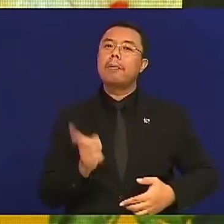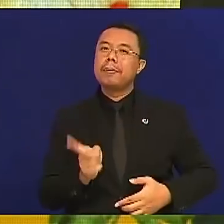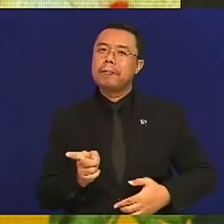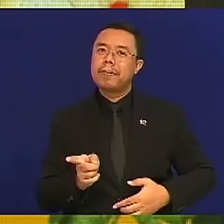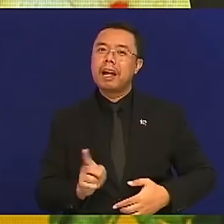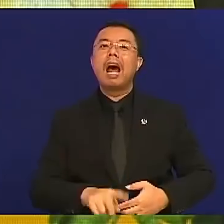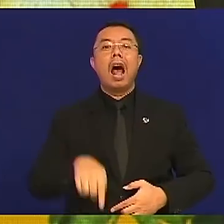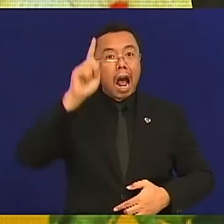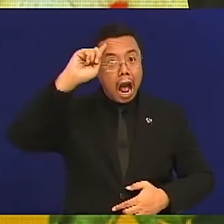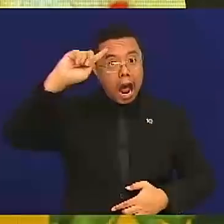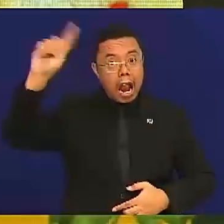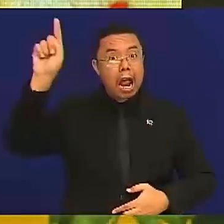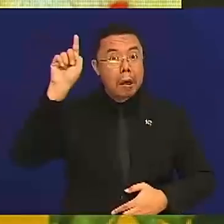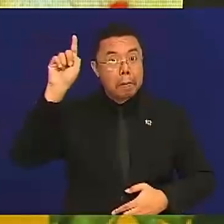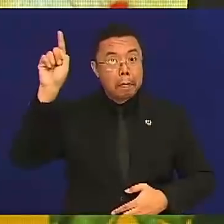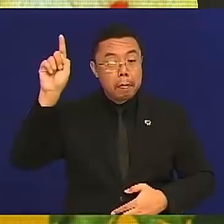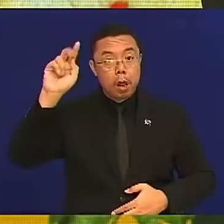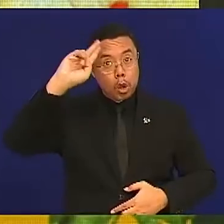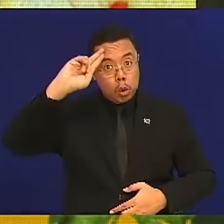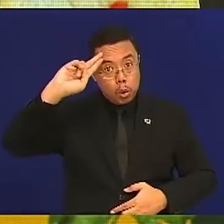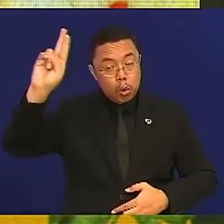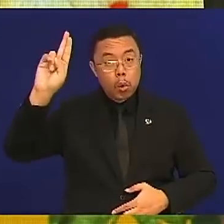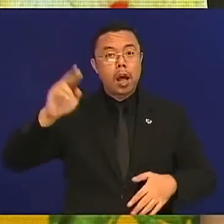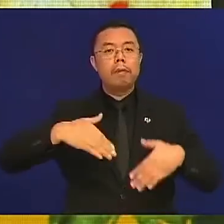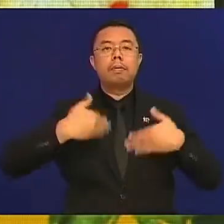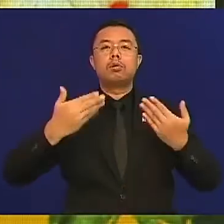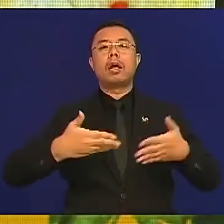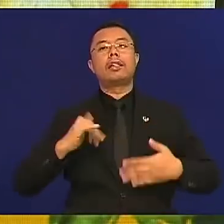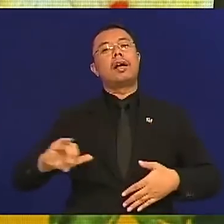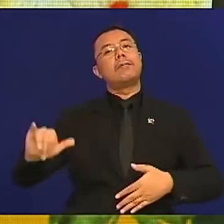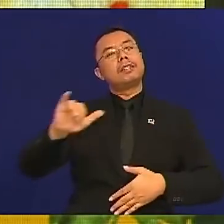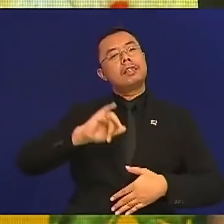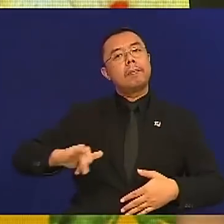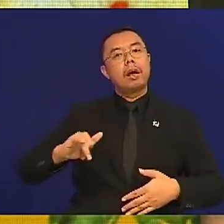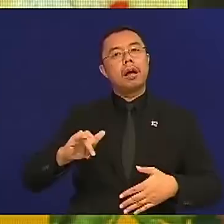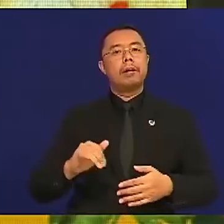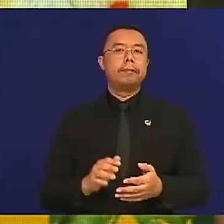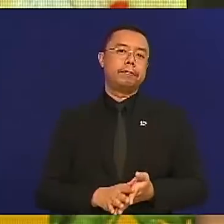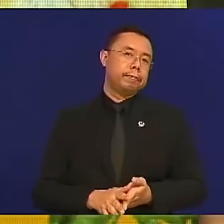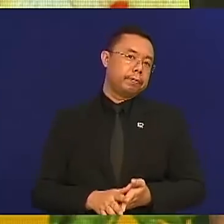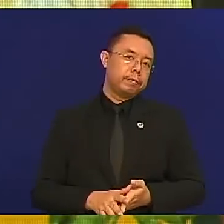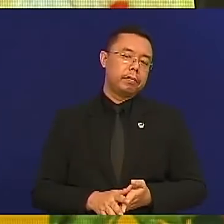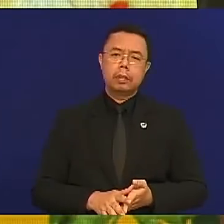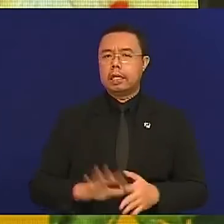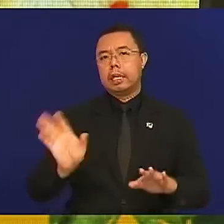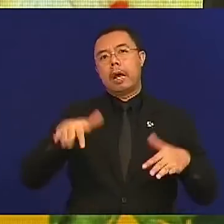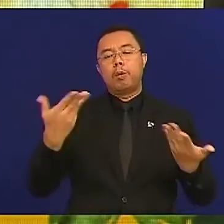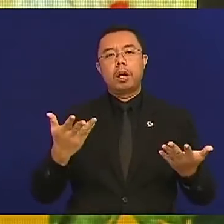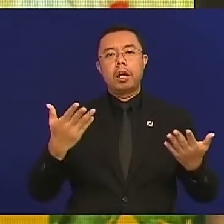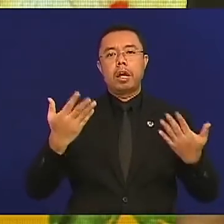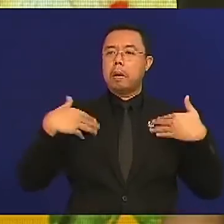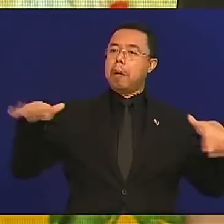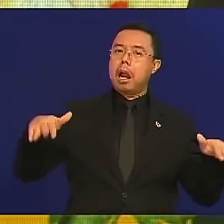Karena Allahnya Tuhan bersukaria. Kalau bersukacita. Tidak mungkin